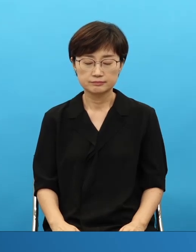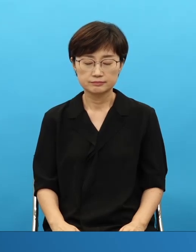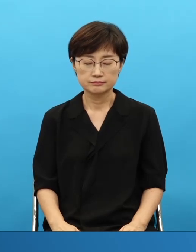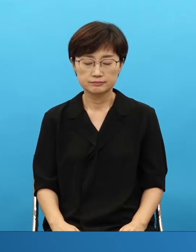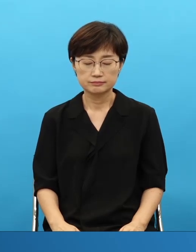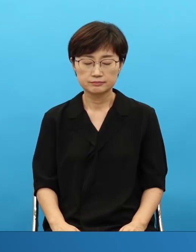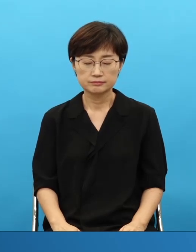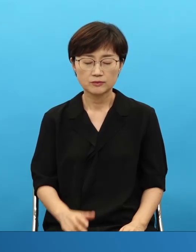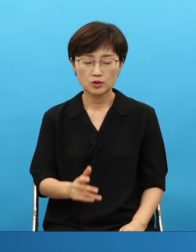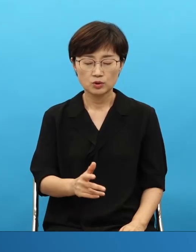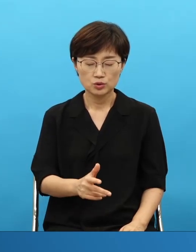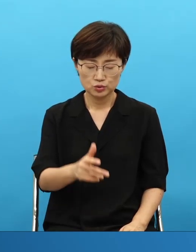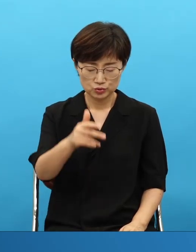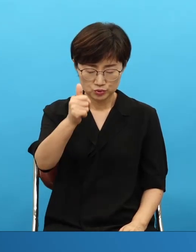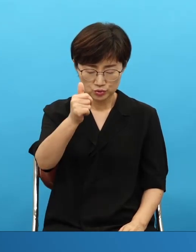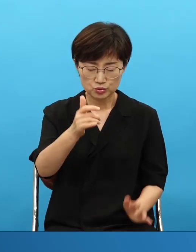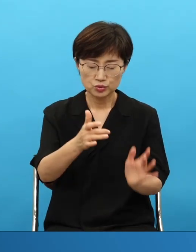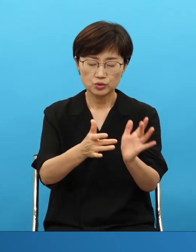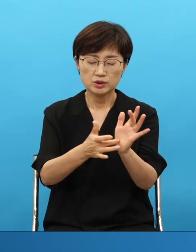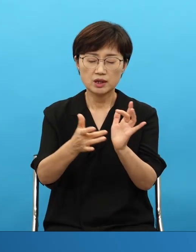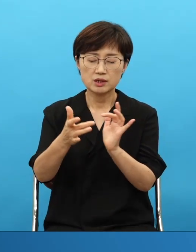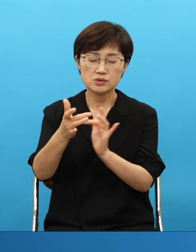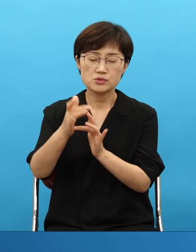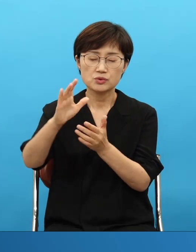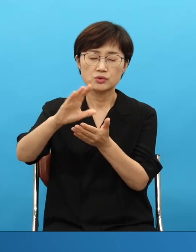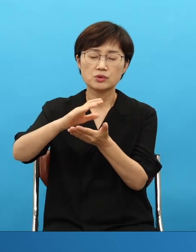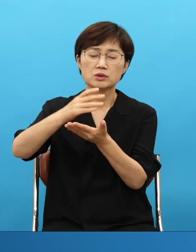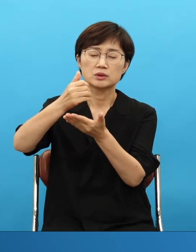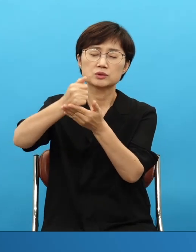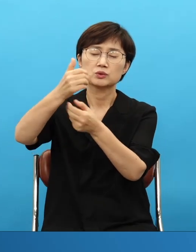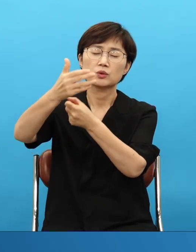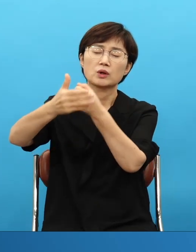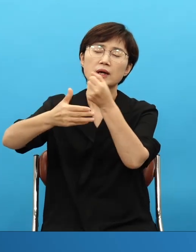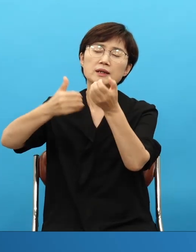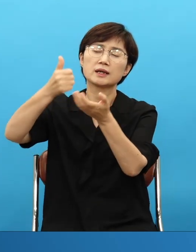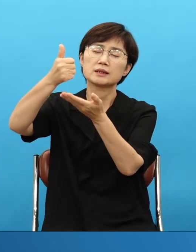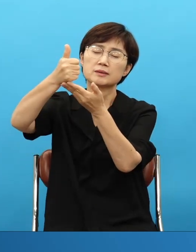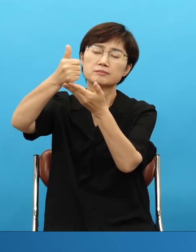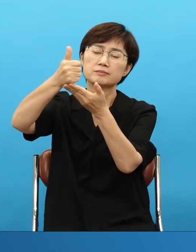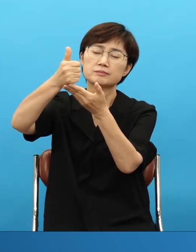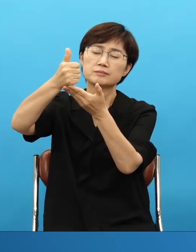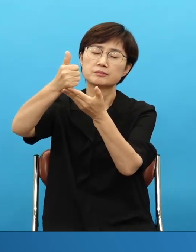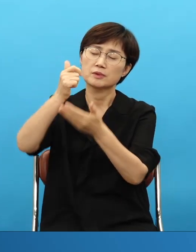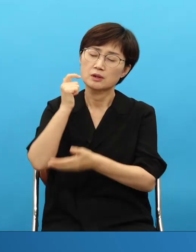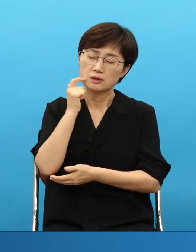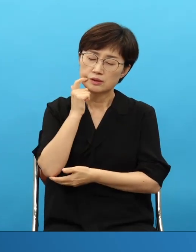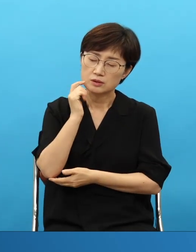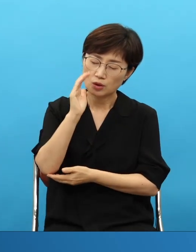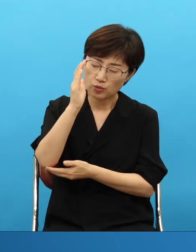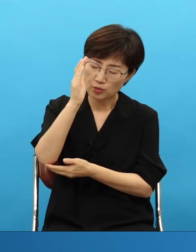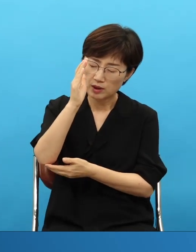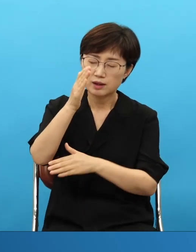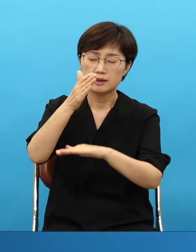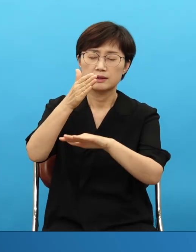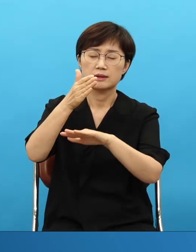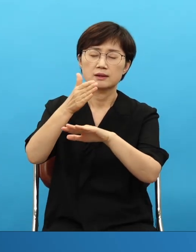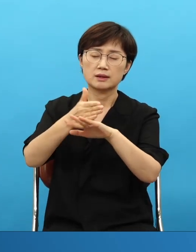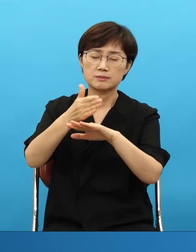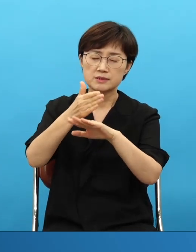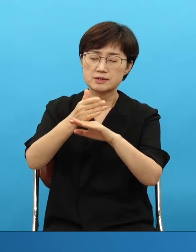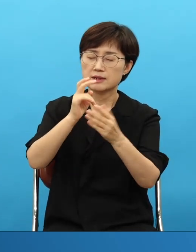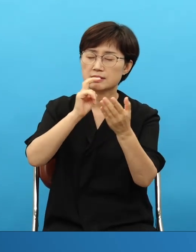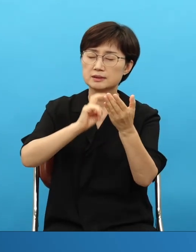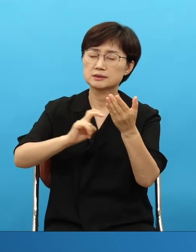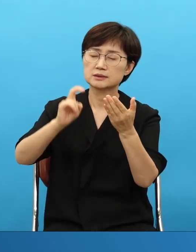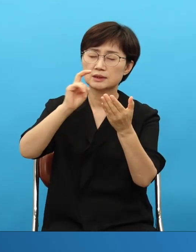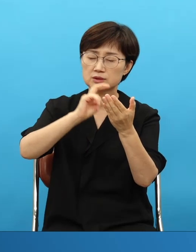우리 주 예수 그리스도의 하나님 영광의 아버지께 감사와 찬송으로 예배를 드립니다. 向我们的主